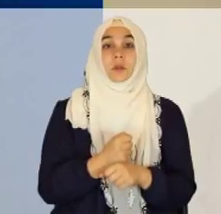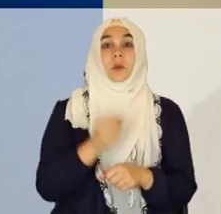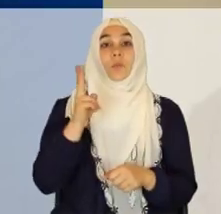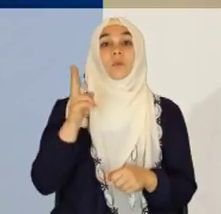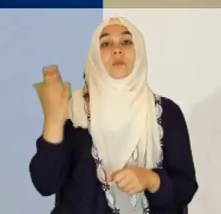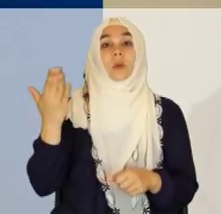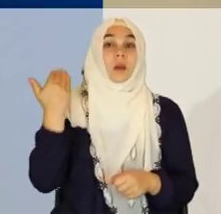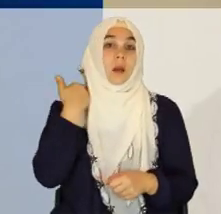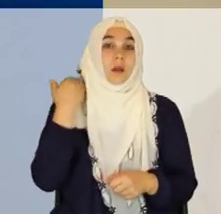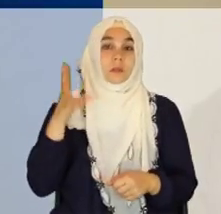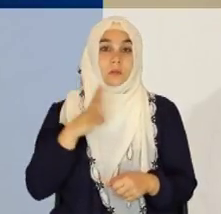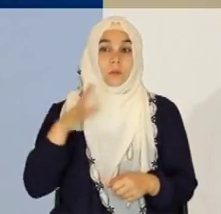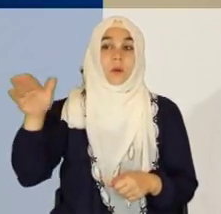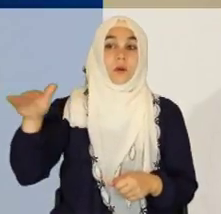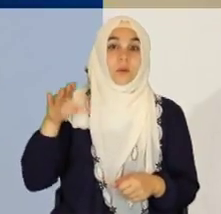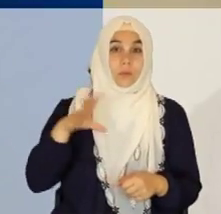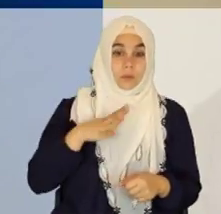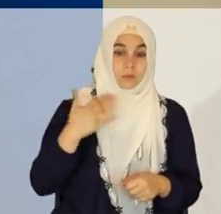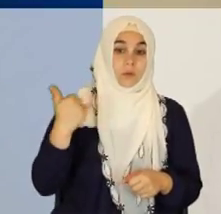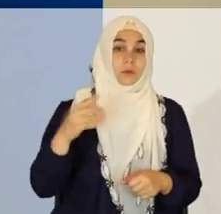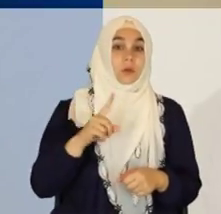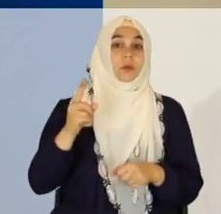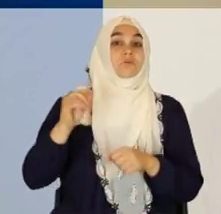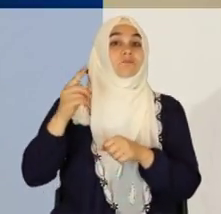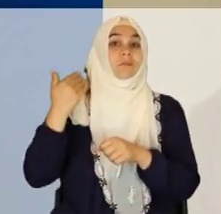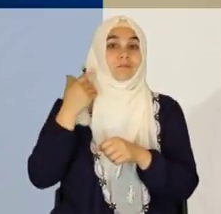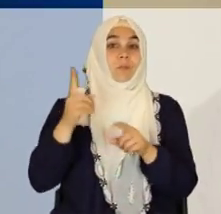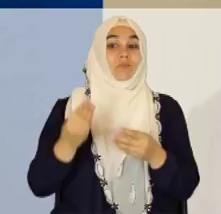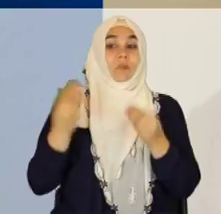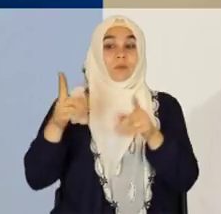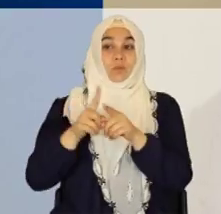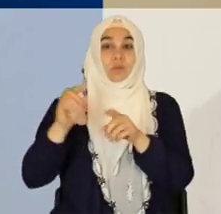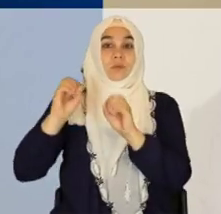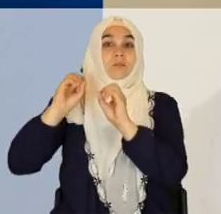Birovda pulim bor edi, qarzga olganida shuni zakotning hisobidan kechib yorsam bo'ladimi?